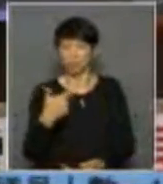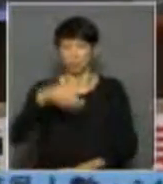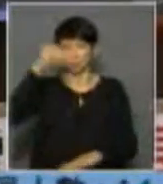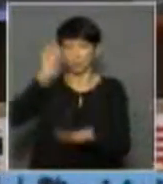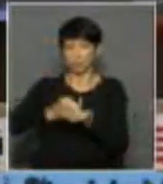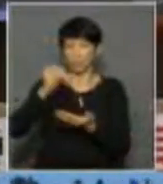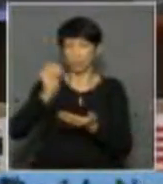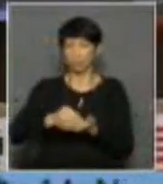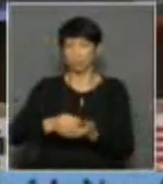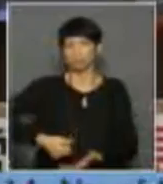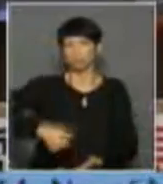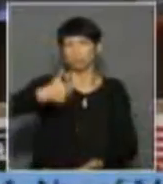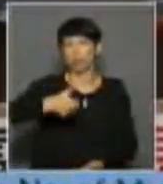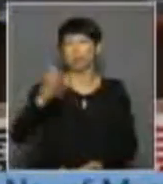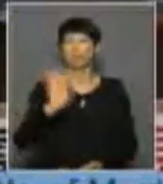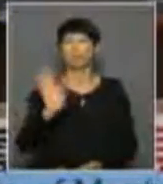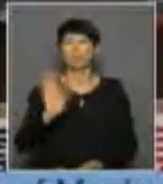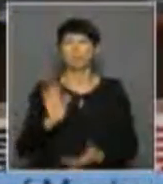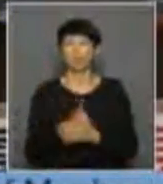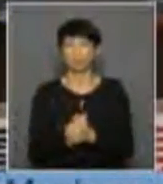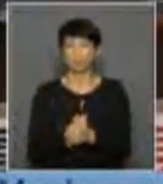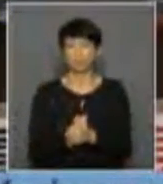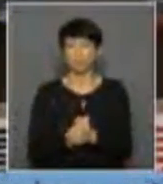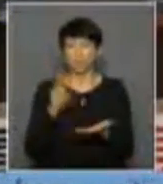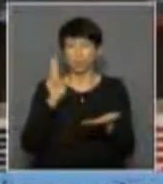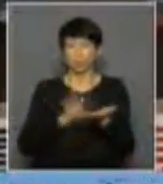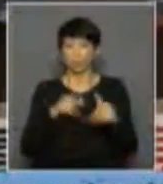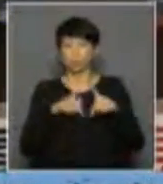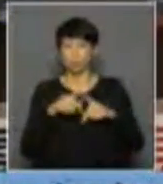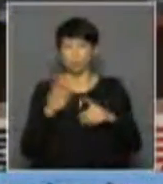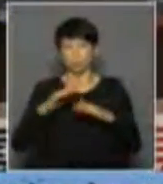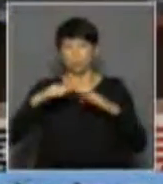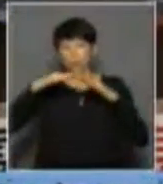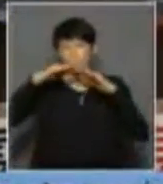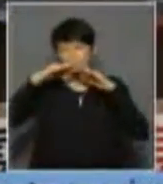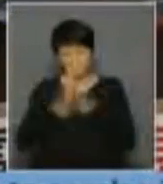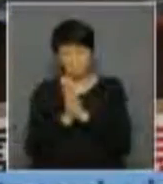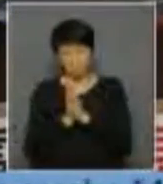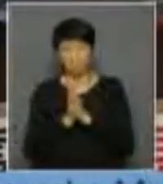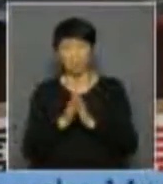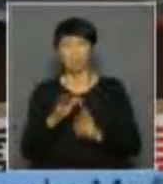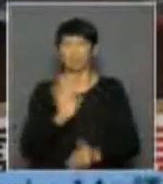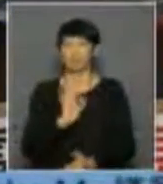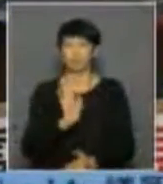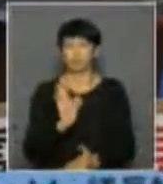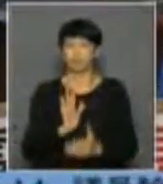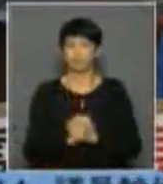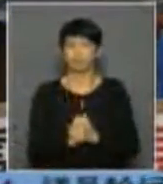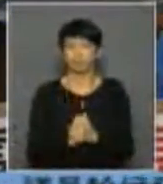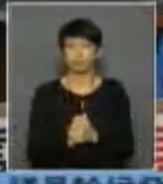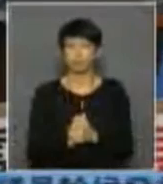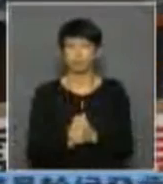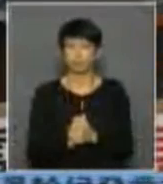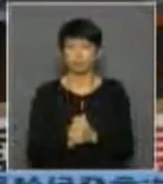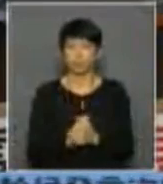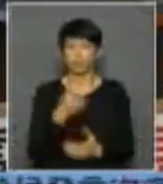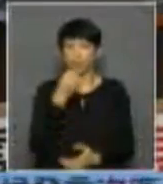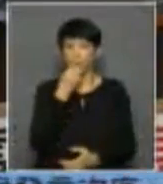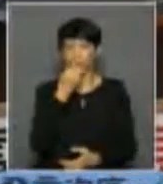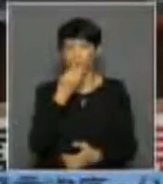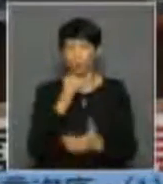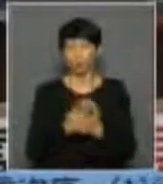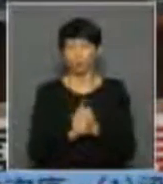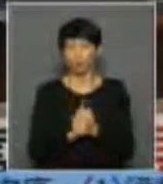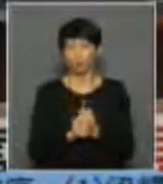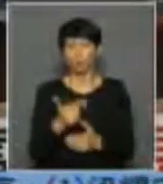是、他有信心、一定不会冧的，一定不会、搞到香港呢是、啊、很